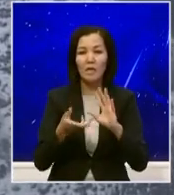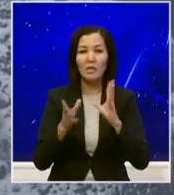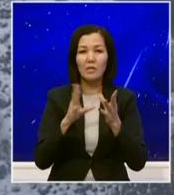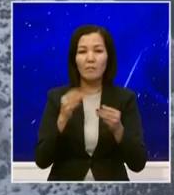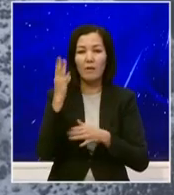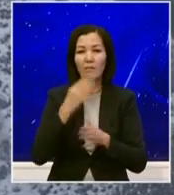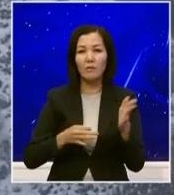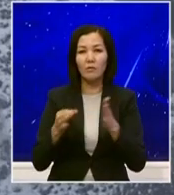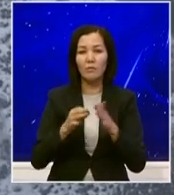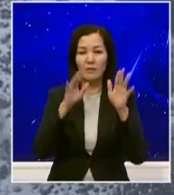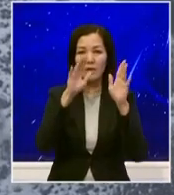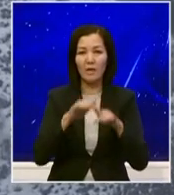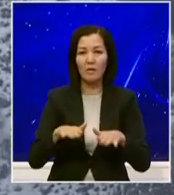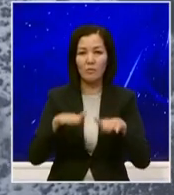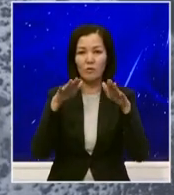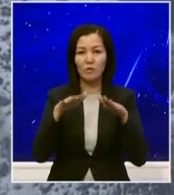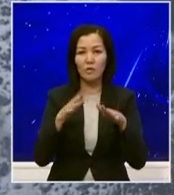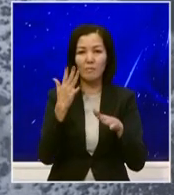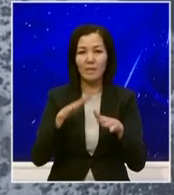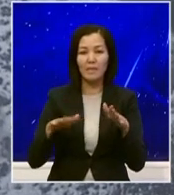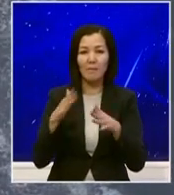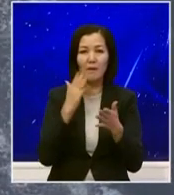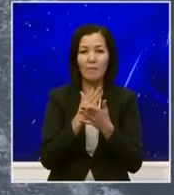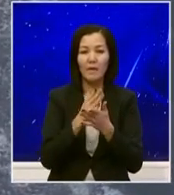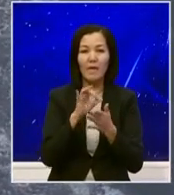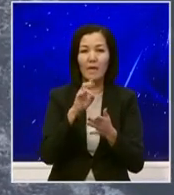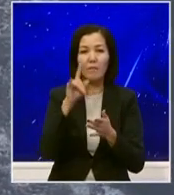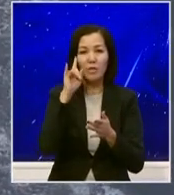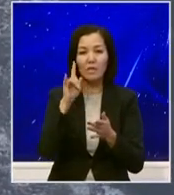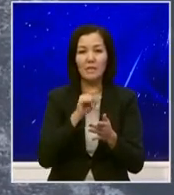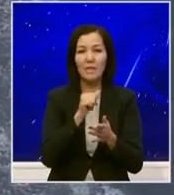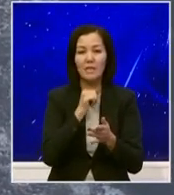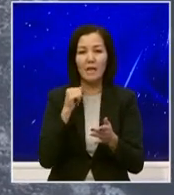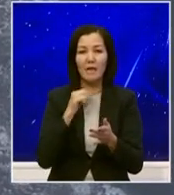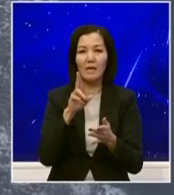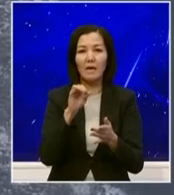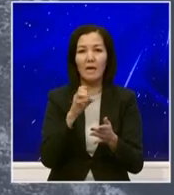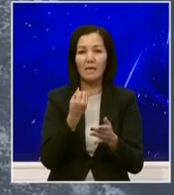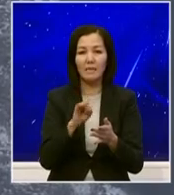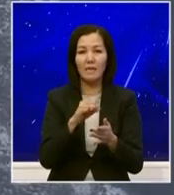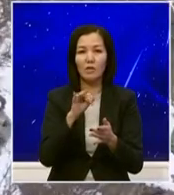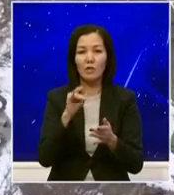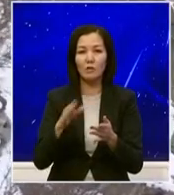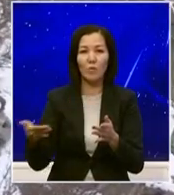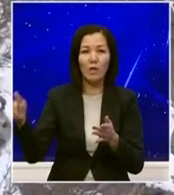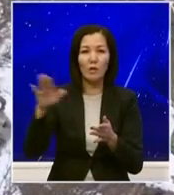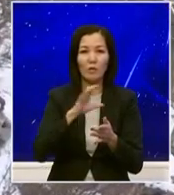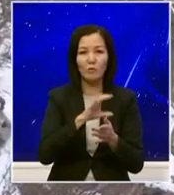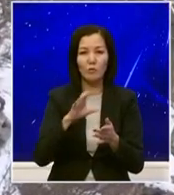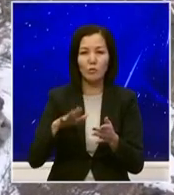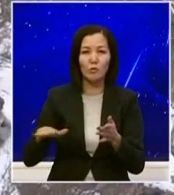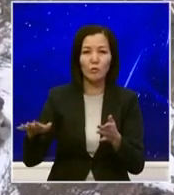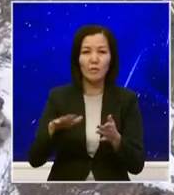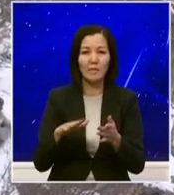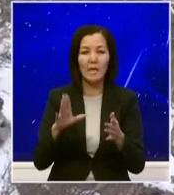Алматы облысында қар көшкіні қаупі жоғары 5 аймақ бар. Олар Еңбекшіқазақ, Талғар, Қарасай, Жетісу Алатауының солтүстік жотасы